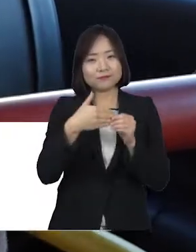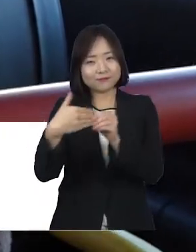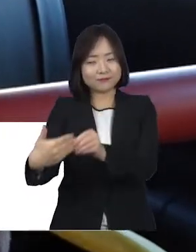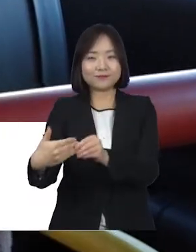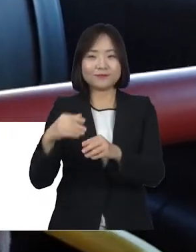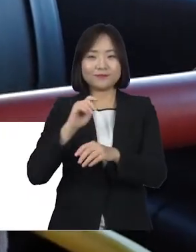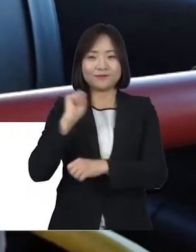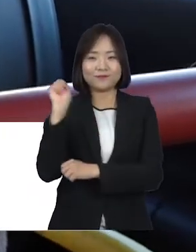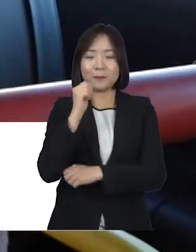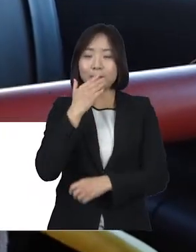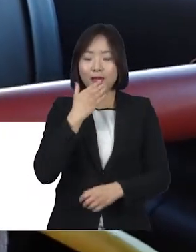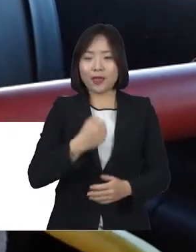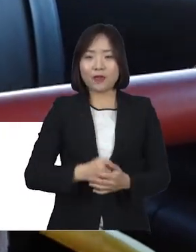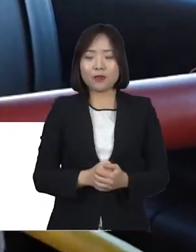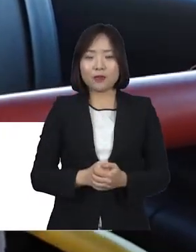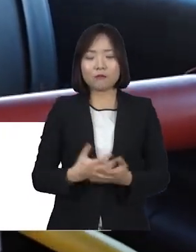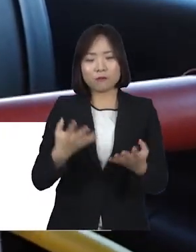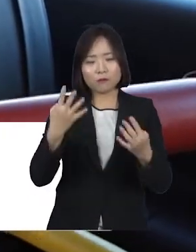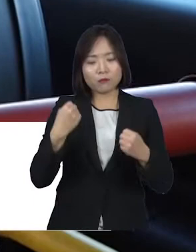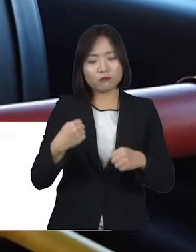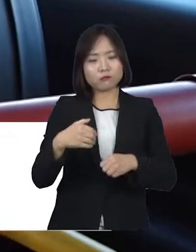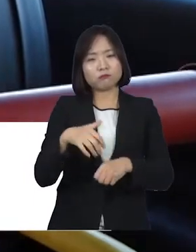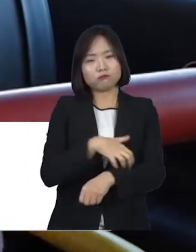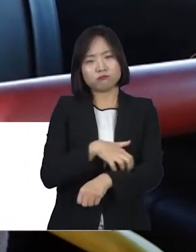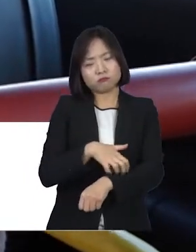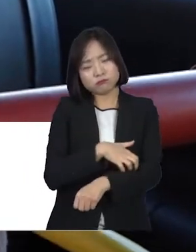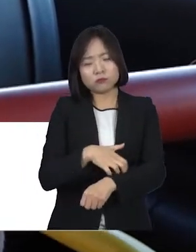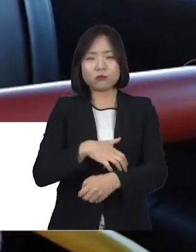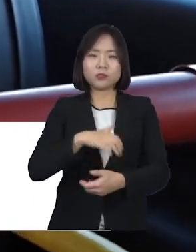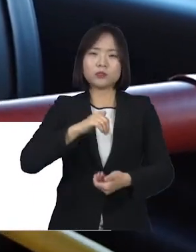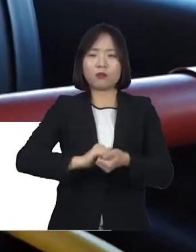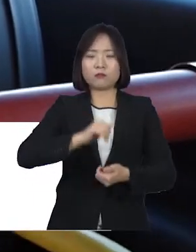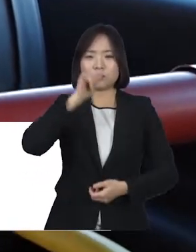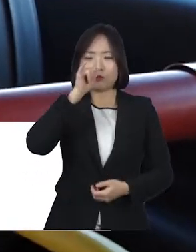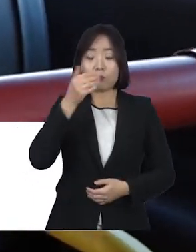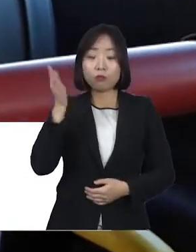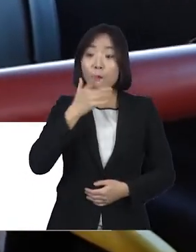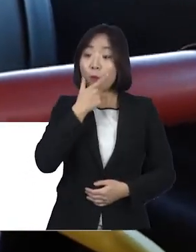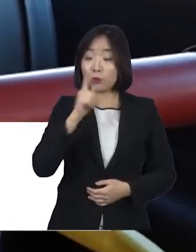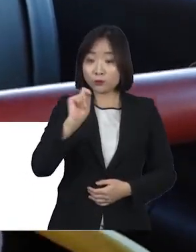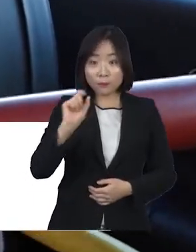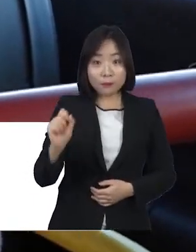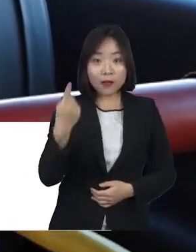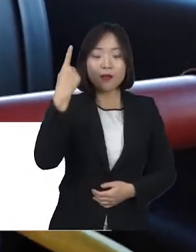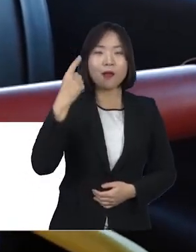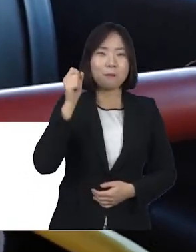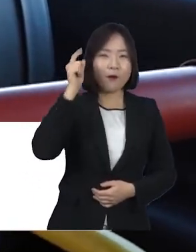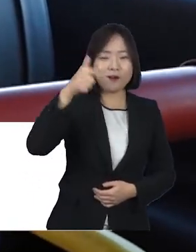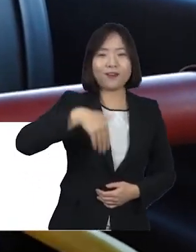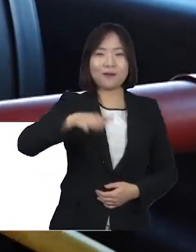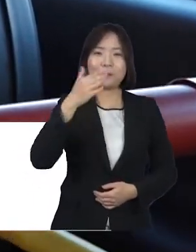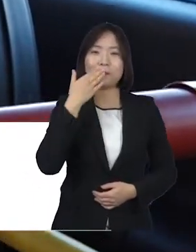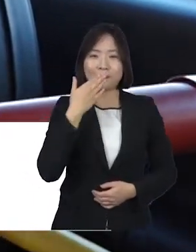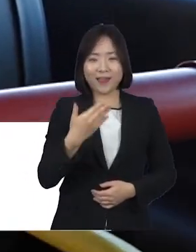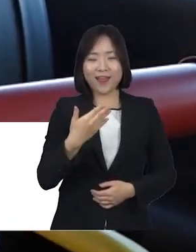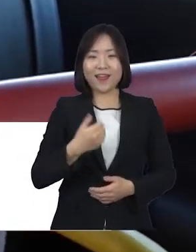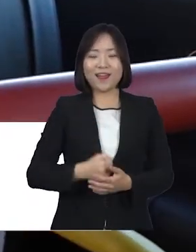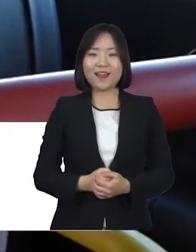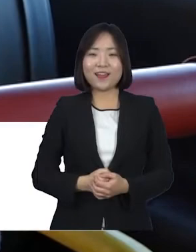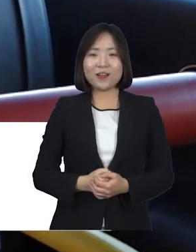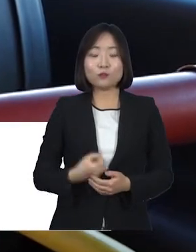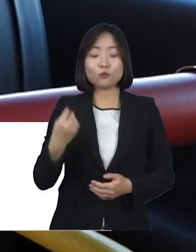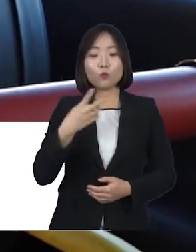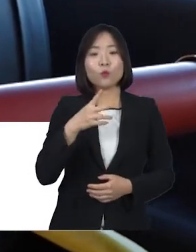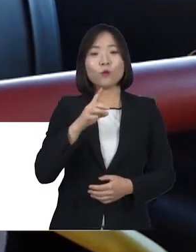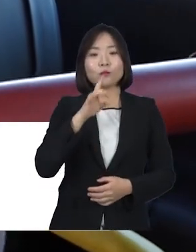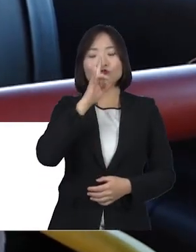이렇게 많이 밖에 활동을 못하고 제한이 있었는데 이 차로 인해서 어디 멀리도 갈 수 있고 중앙